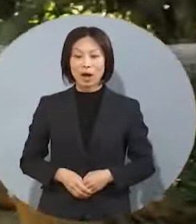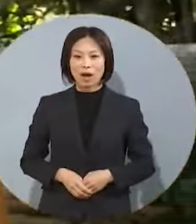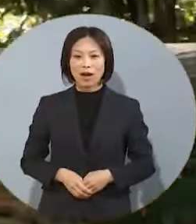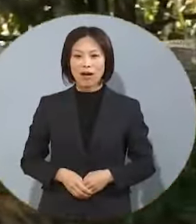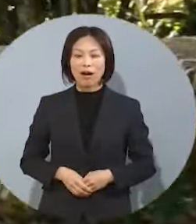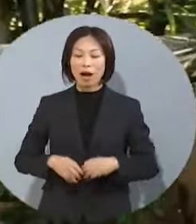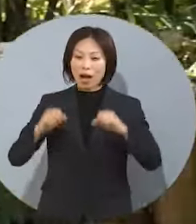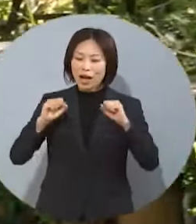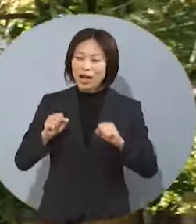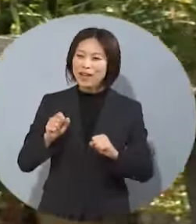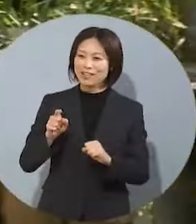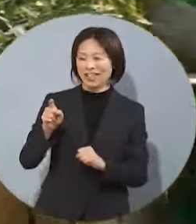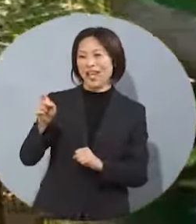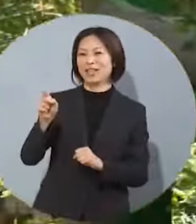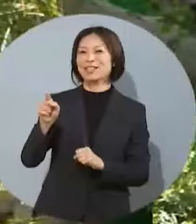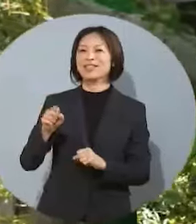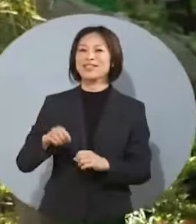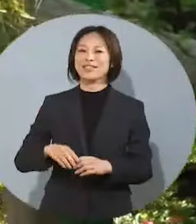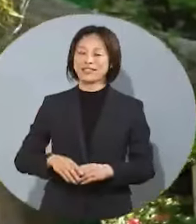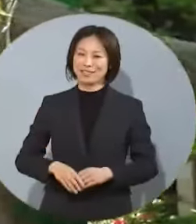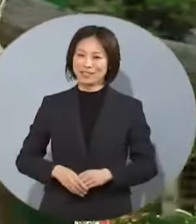活発。